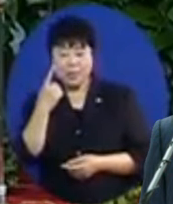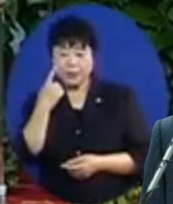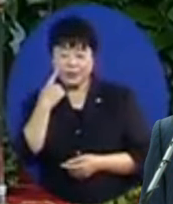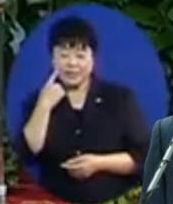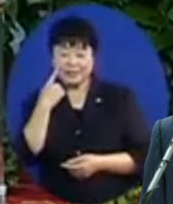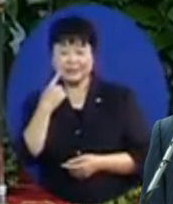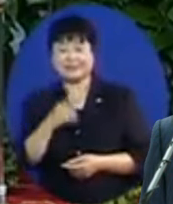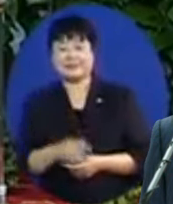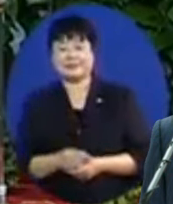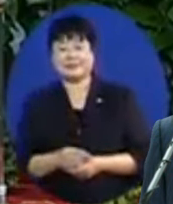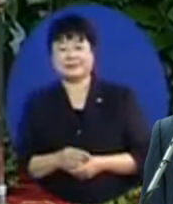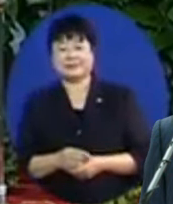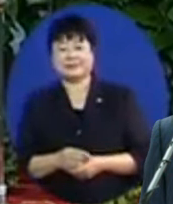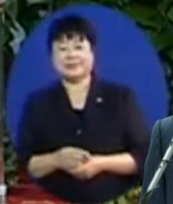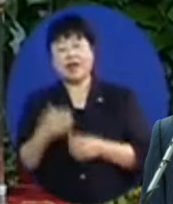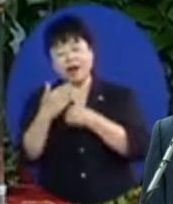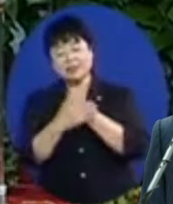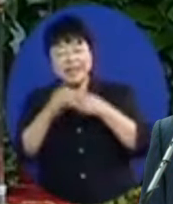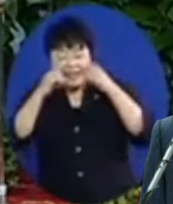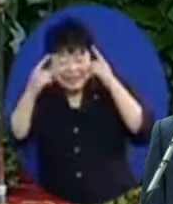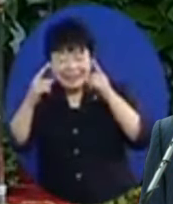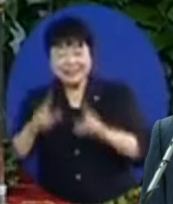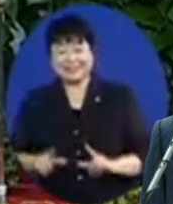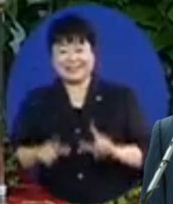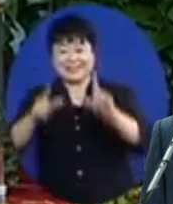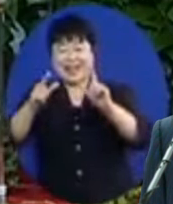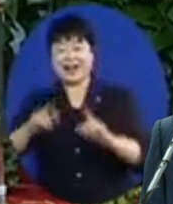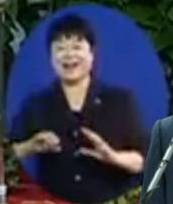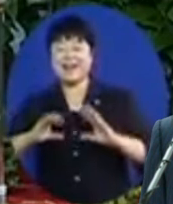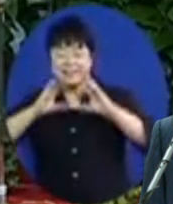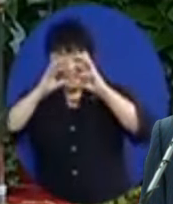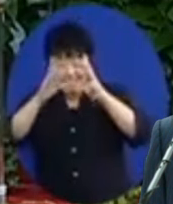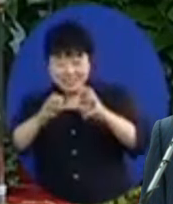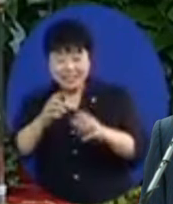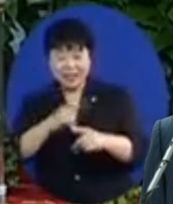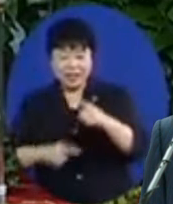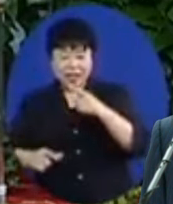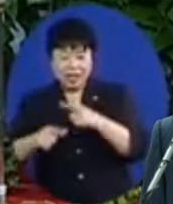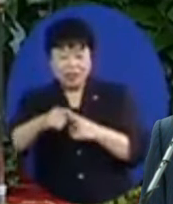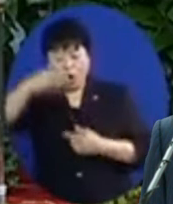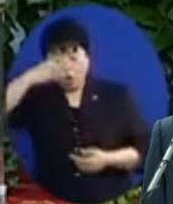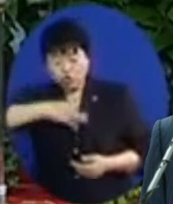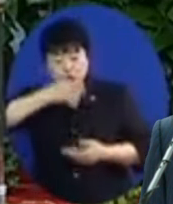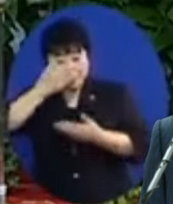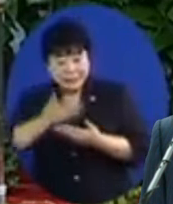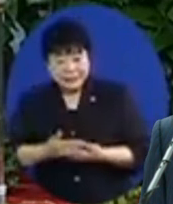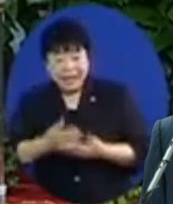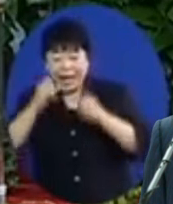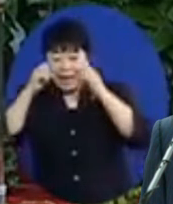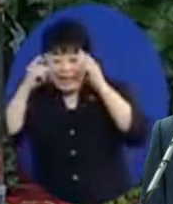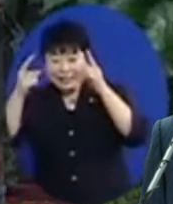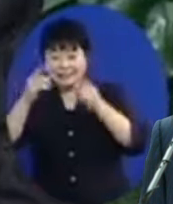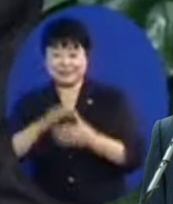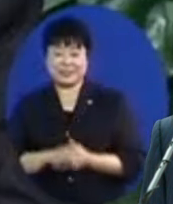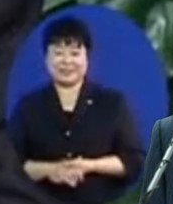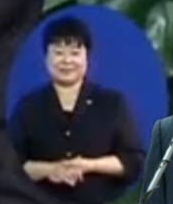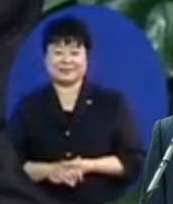대답했습니다. 마침내 은혜를 깨닫던 그날 세상이 이보다 더 수지만한 일이 없다는 것을 알았다고.